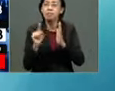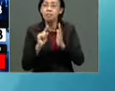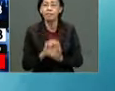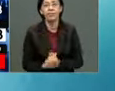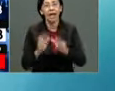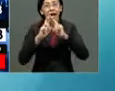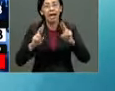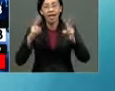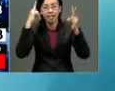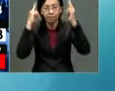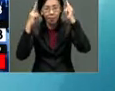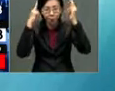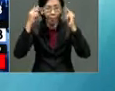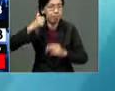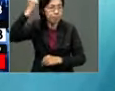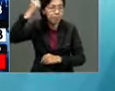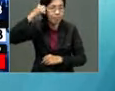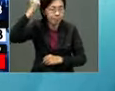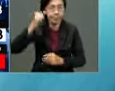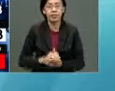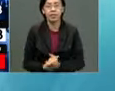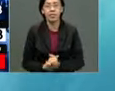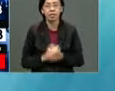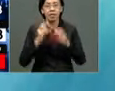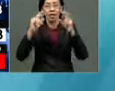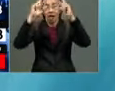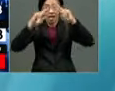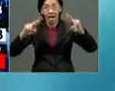านตัดผมเนี่ยนะครับก็ยังอยู่ในนั้น